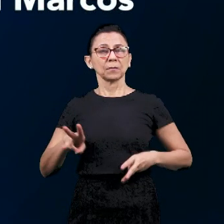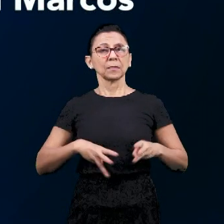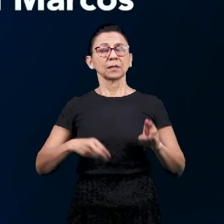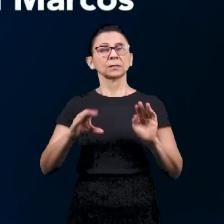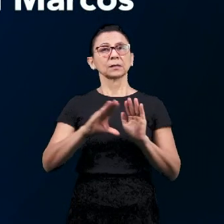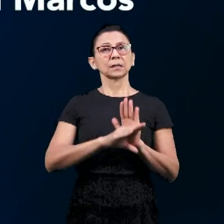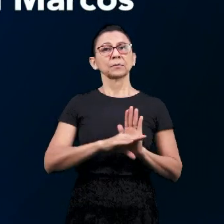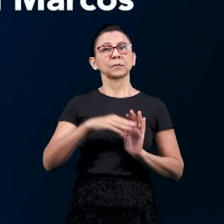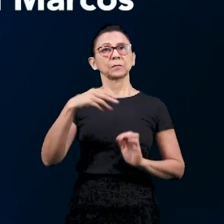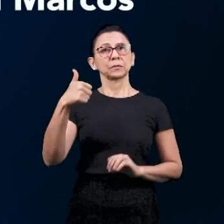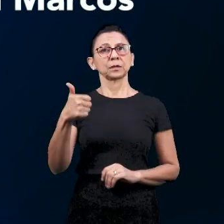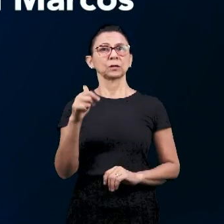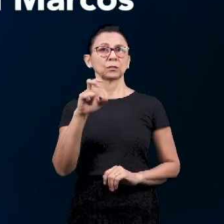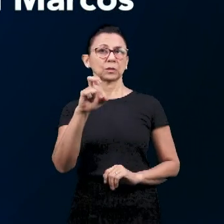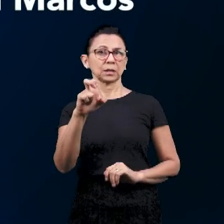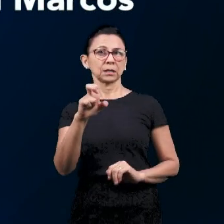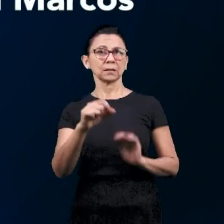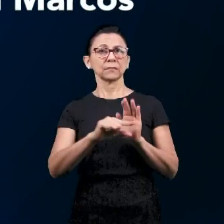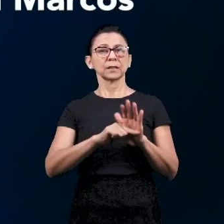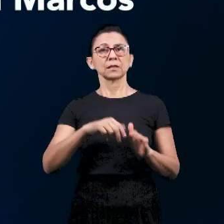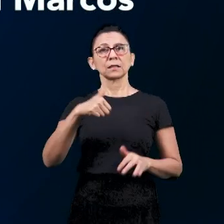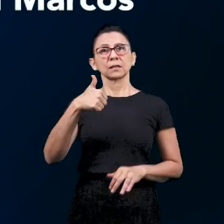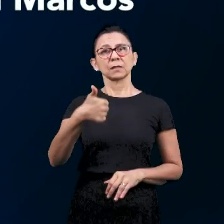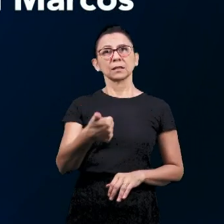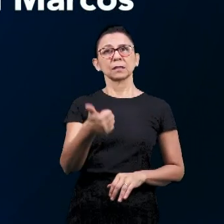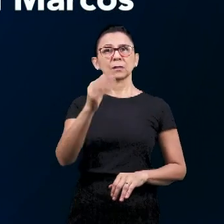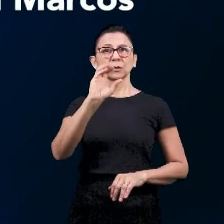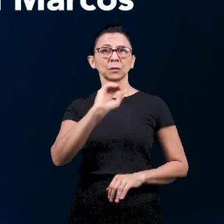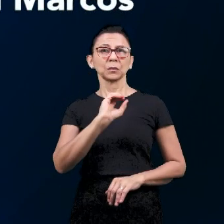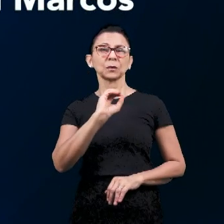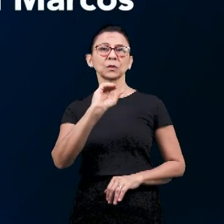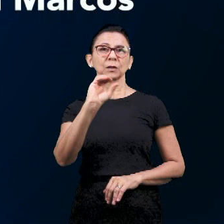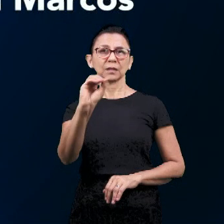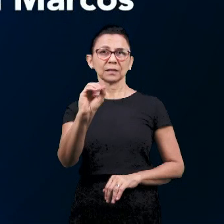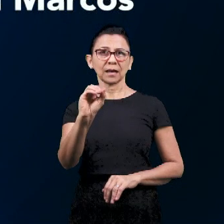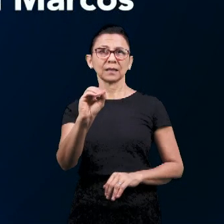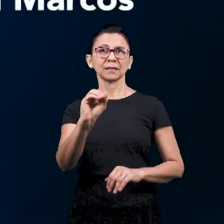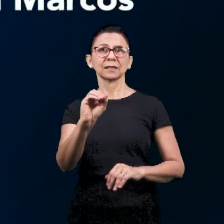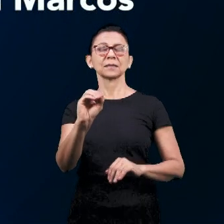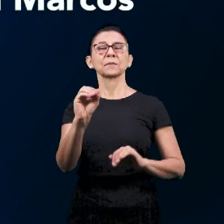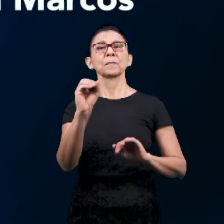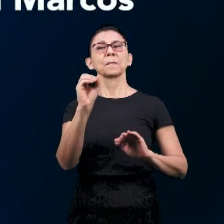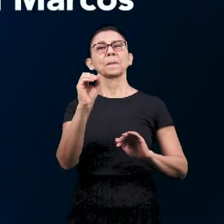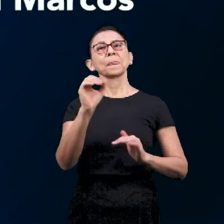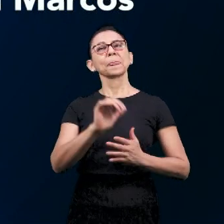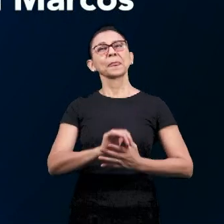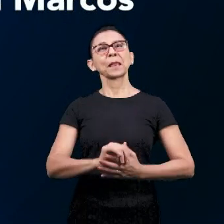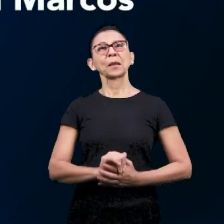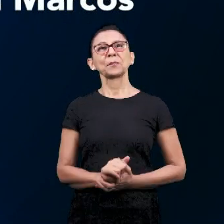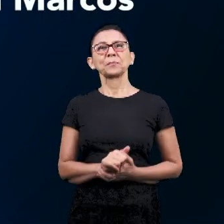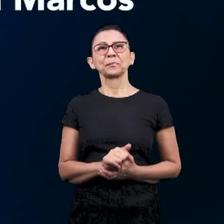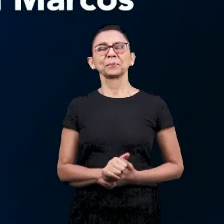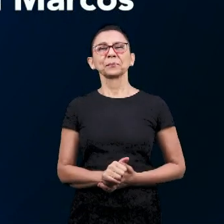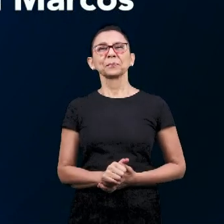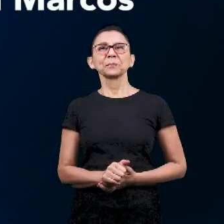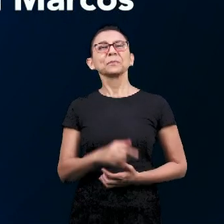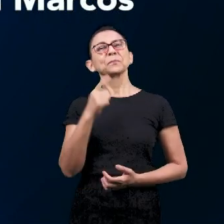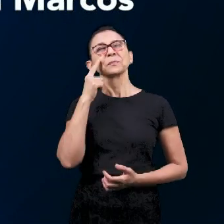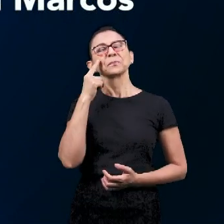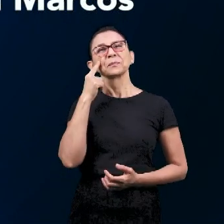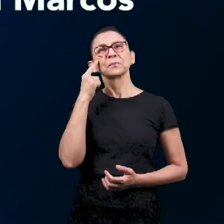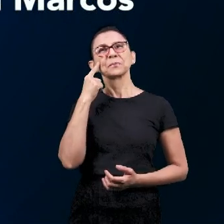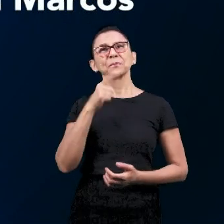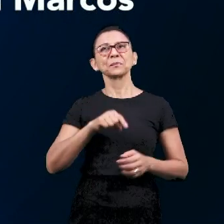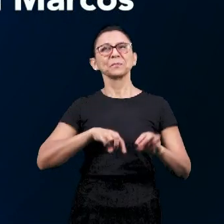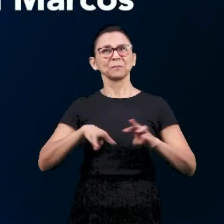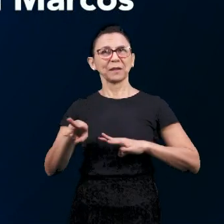le Seigneur Jésus et la vie de Joseph, nous retrouvons au l'évangile de Marc, chapitre 15, verset